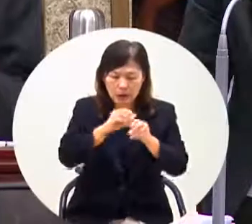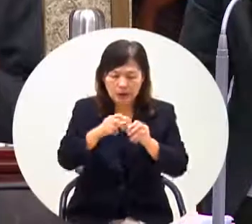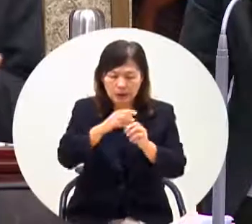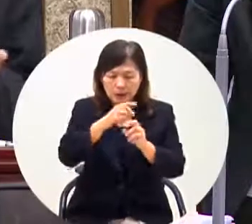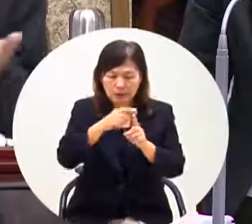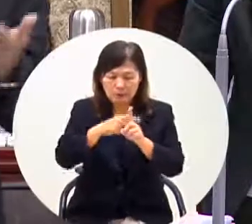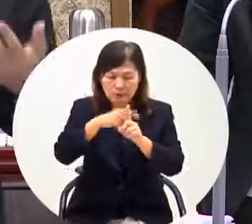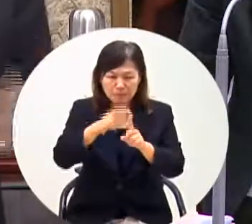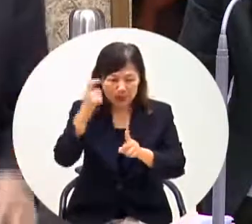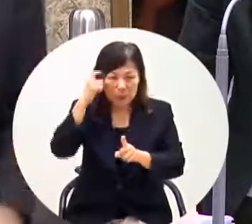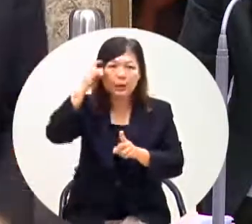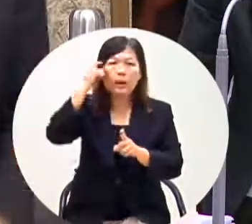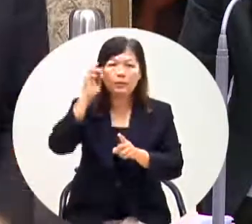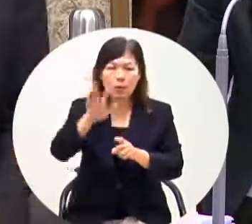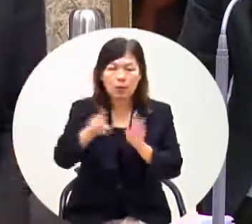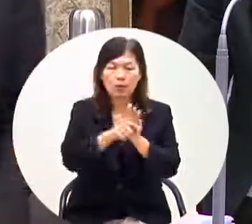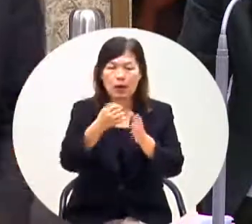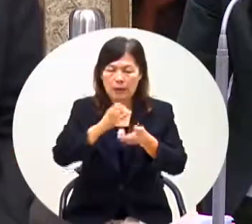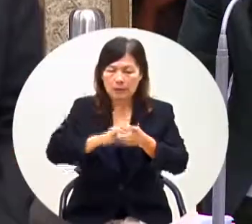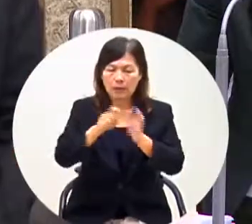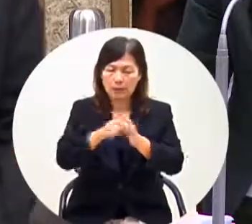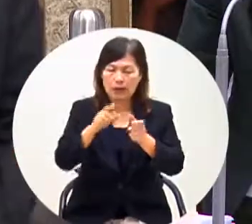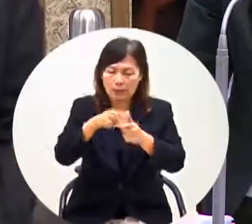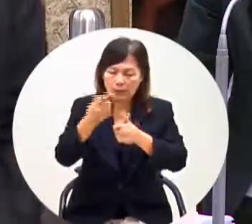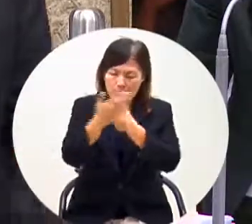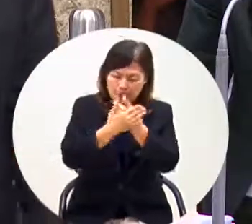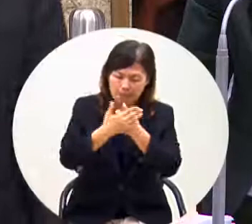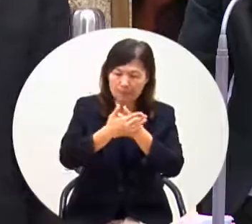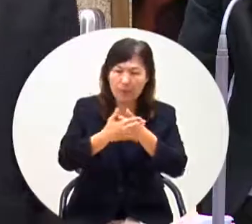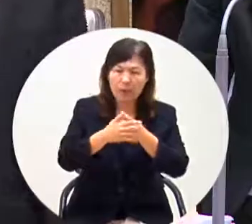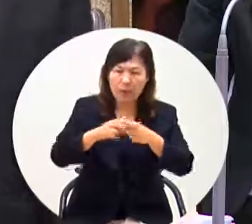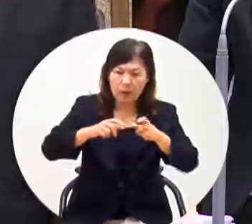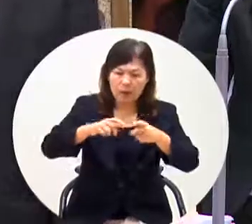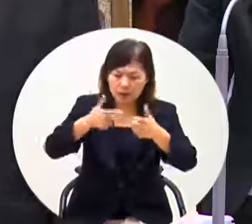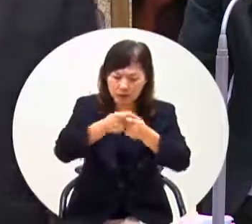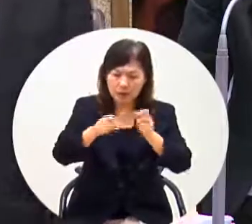划，做一个较妥当的迄个都市计划的一个检讨啊。